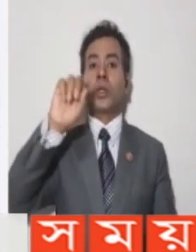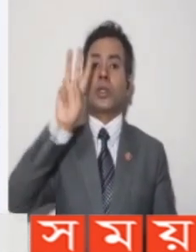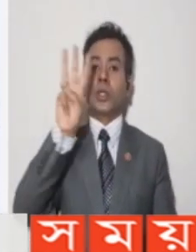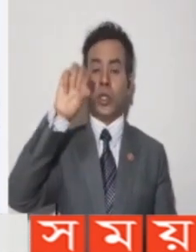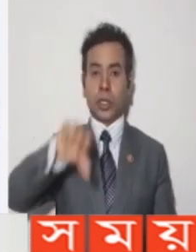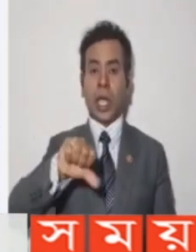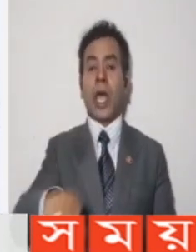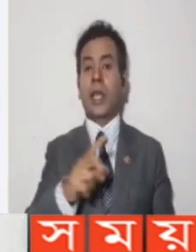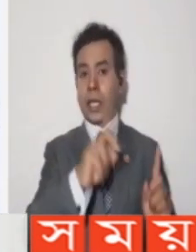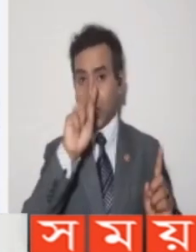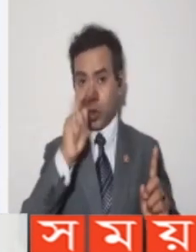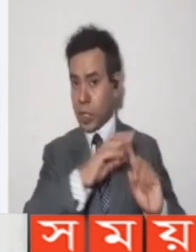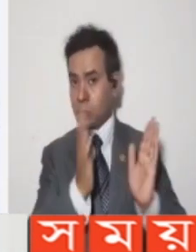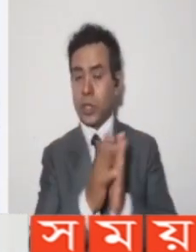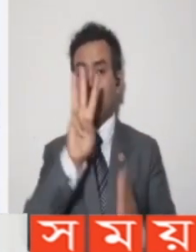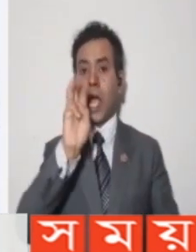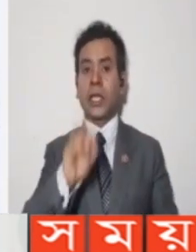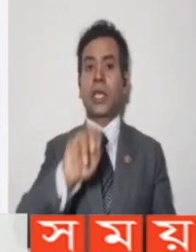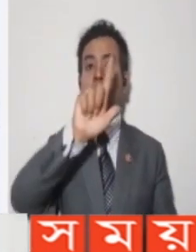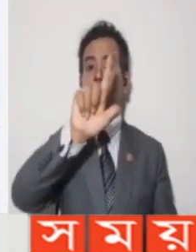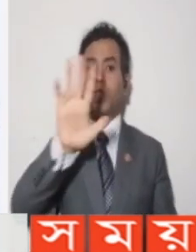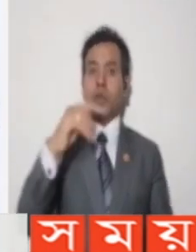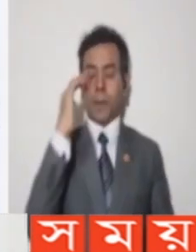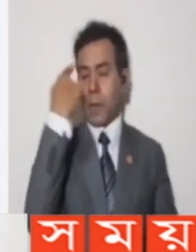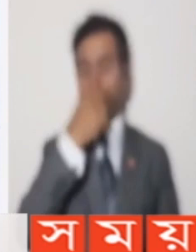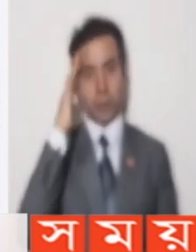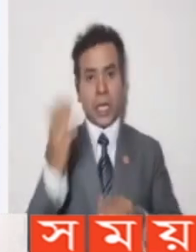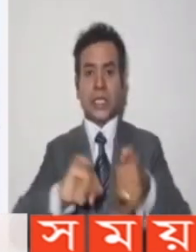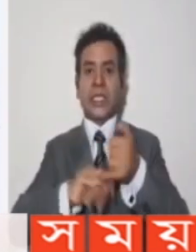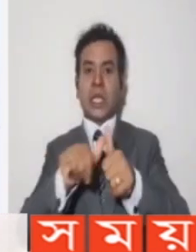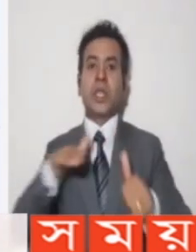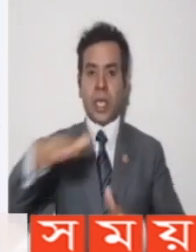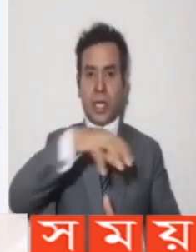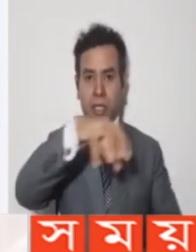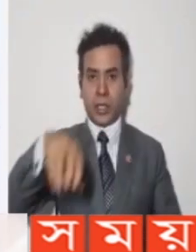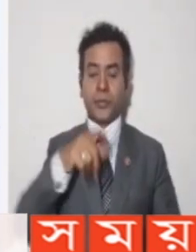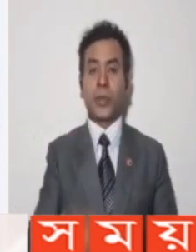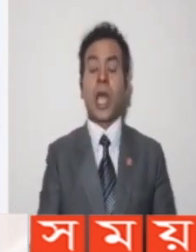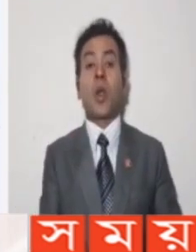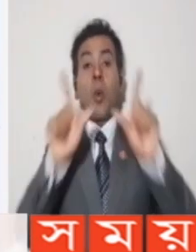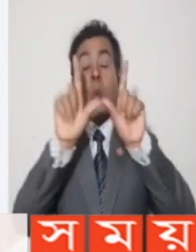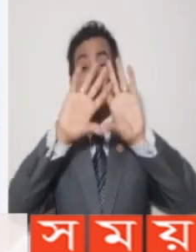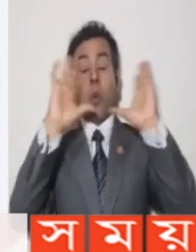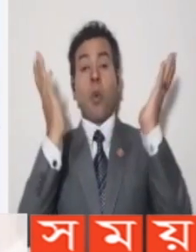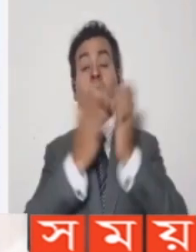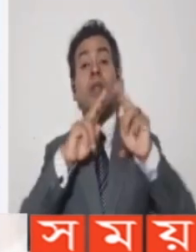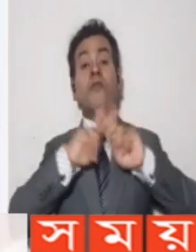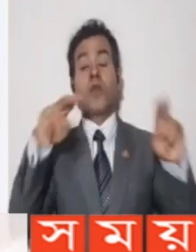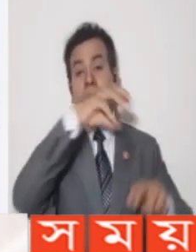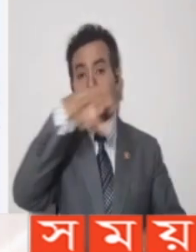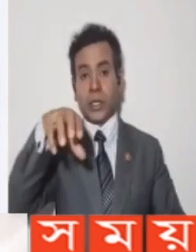৮৬২৯৪ জন, মৃত্যুবরণ করেছেন ১৩৯ জন এবং এ পর্যন্ত ৩০৭৫ জন।